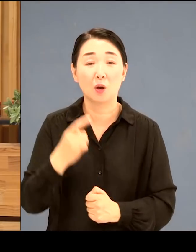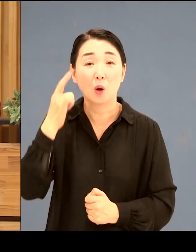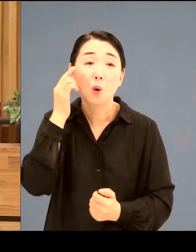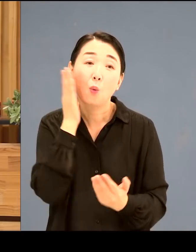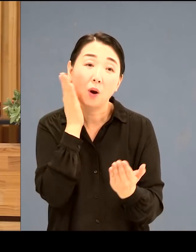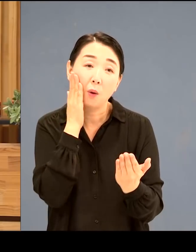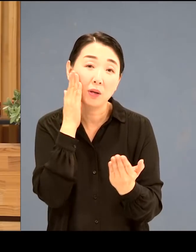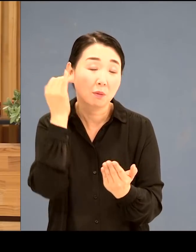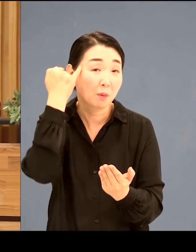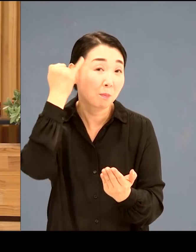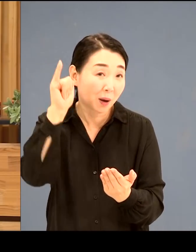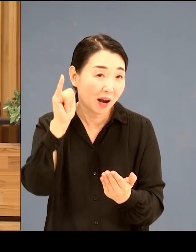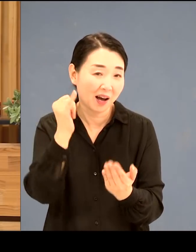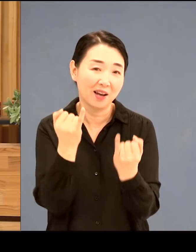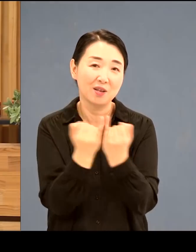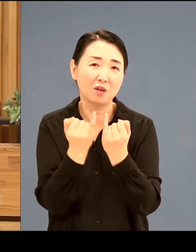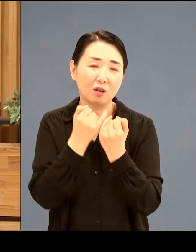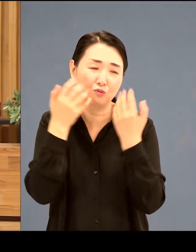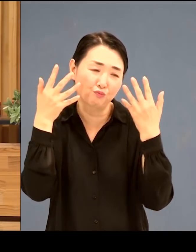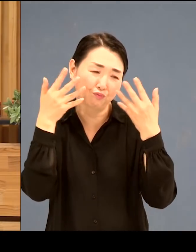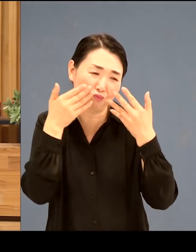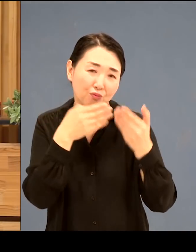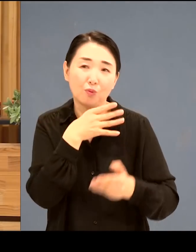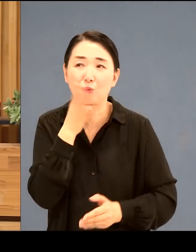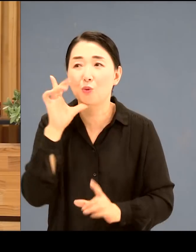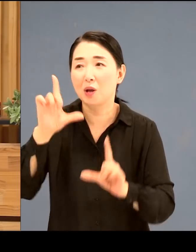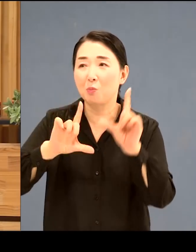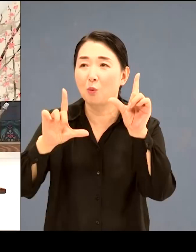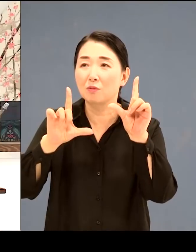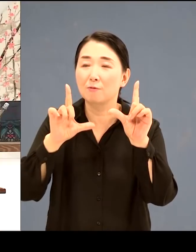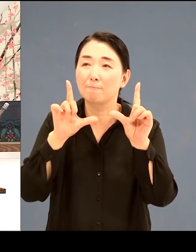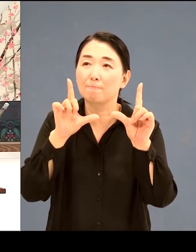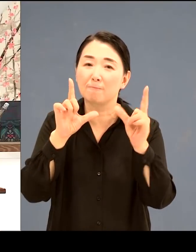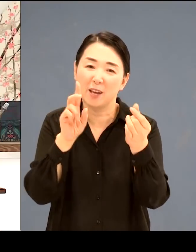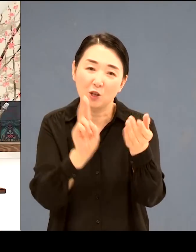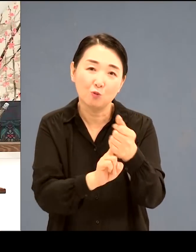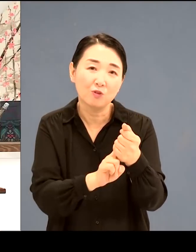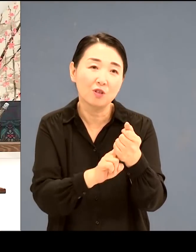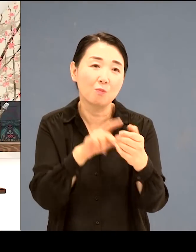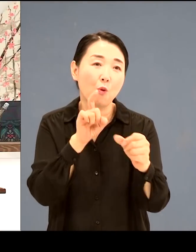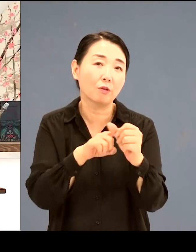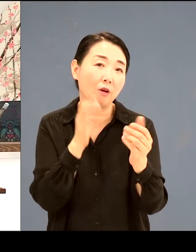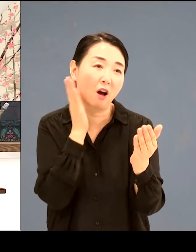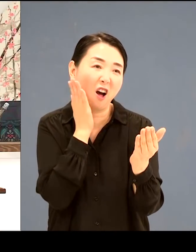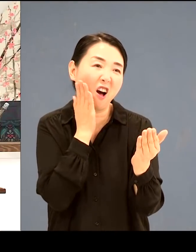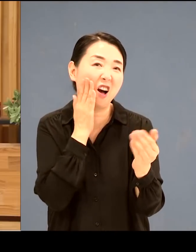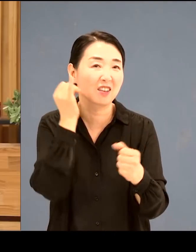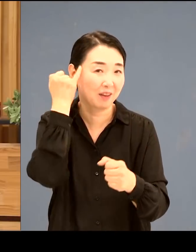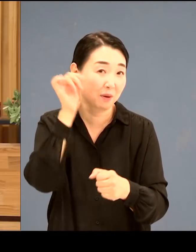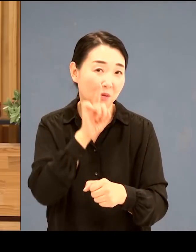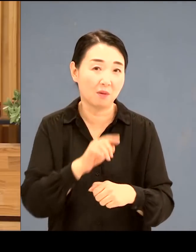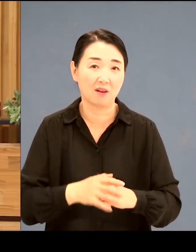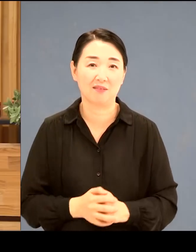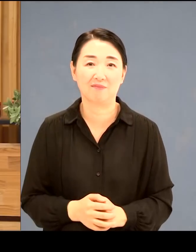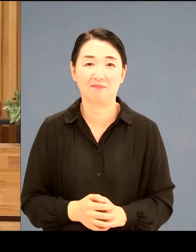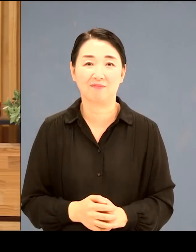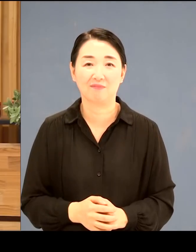여성의 주름과 점점 노화하는 그 모습을 감추기 위해서 화장품이 개발됐거든요. 내가